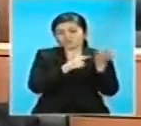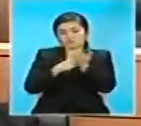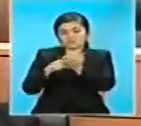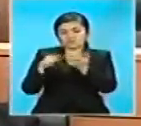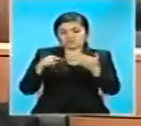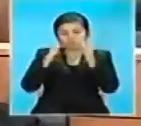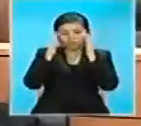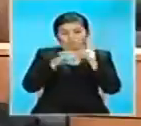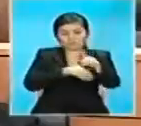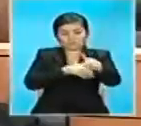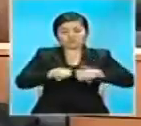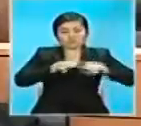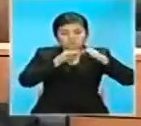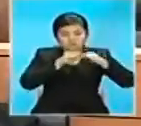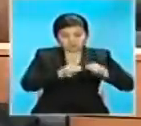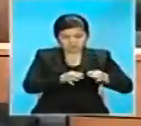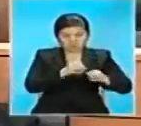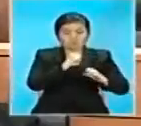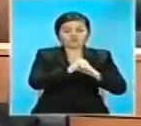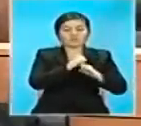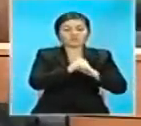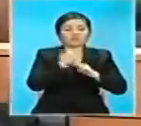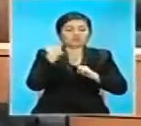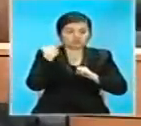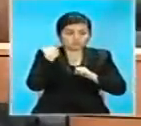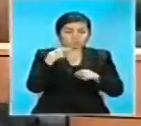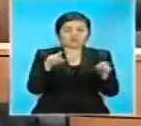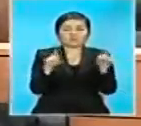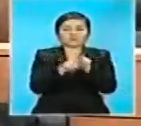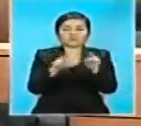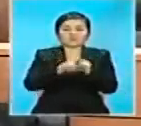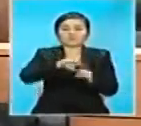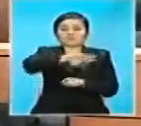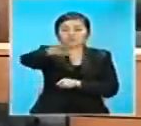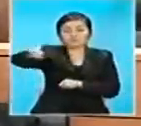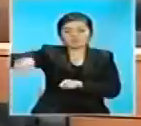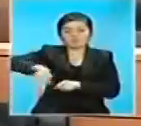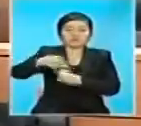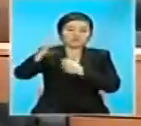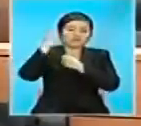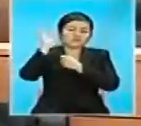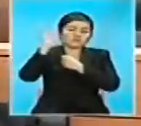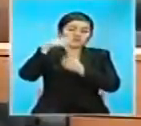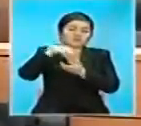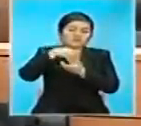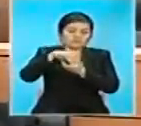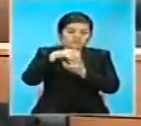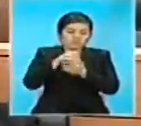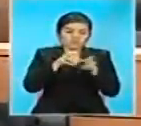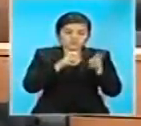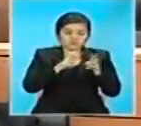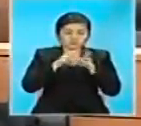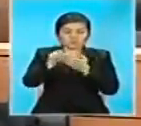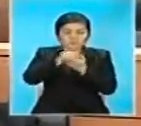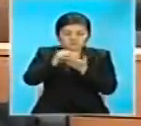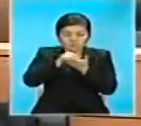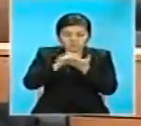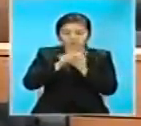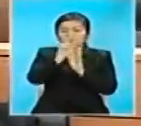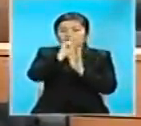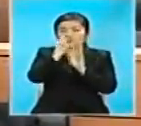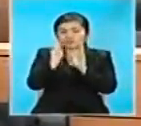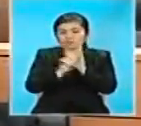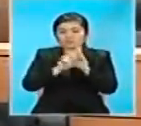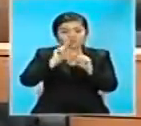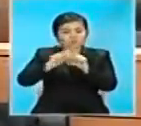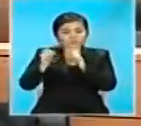ชาชนเหมือนกับหลายๆท่านที่กล่าวมาว่าในการร่างกฎหมายนั้นไม่ว่า